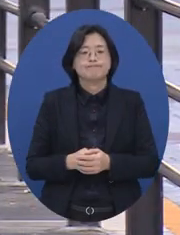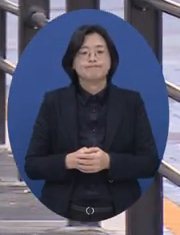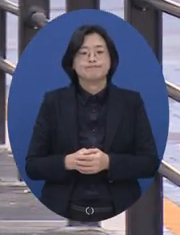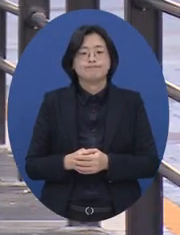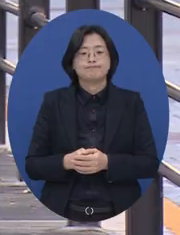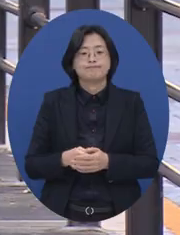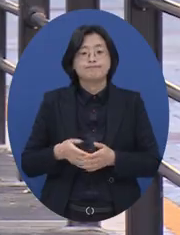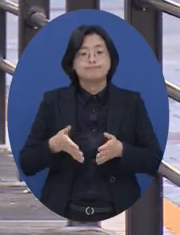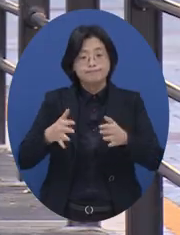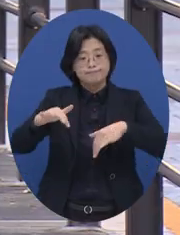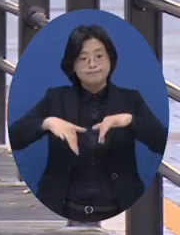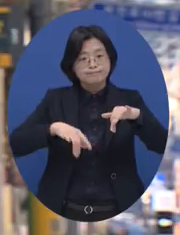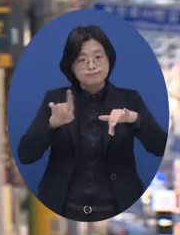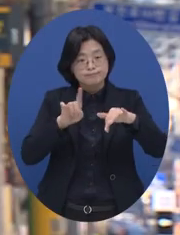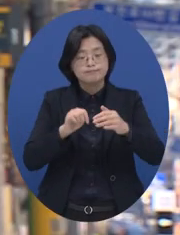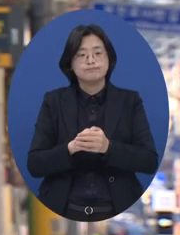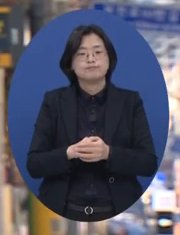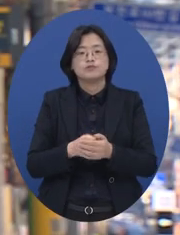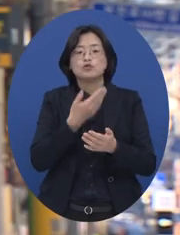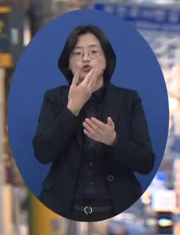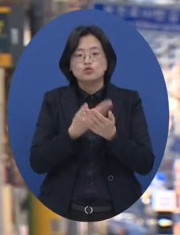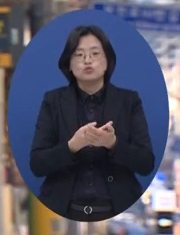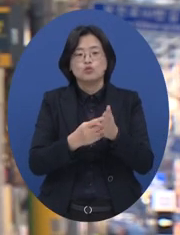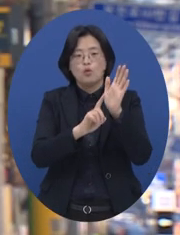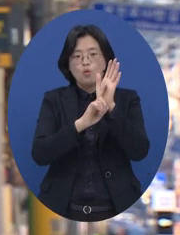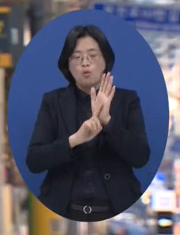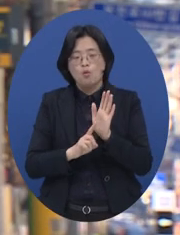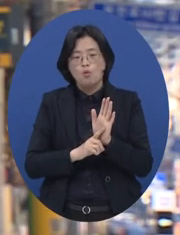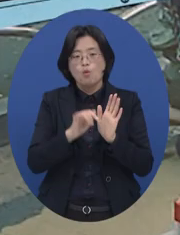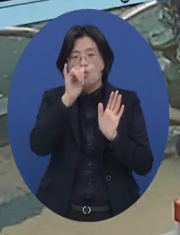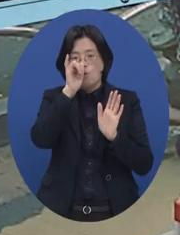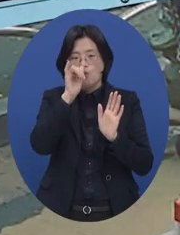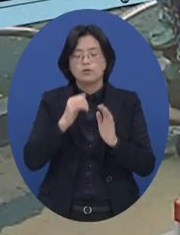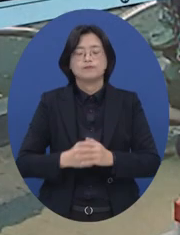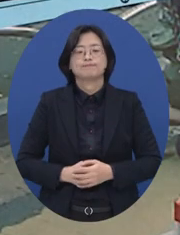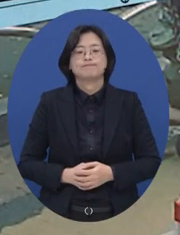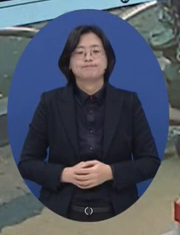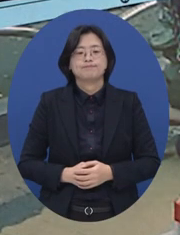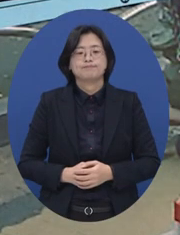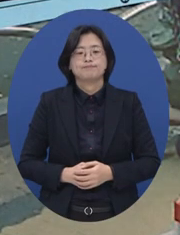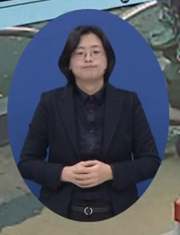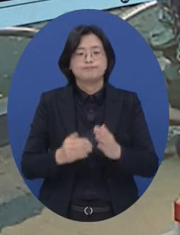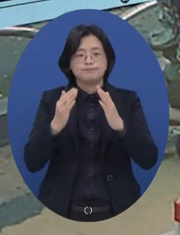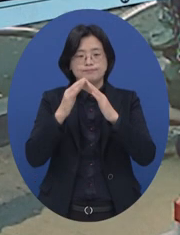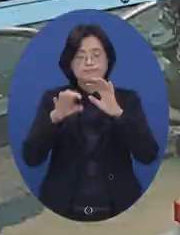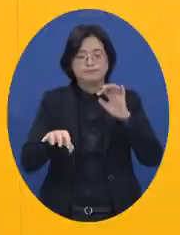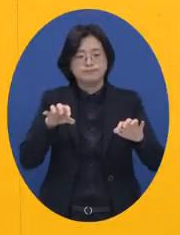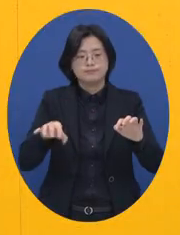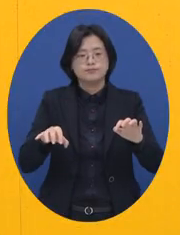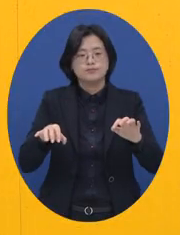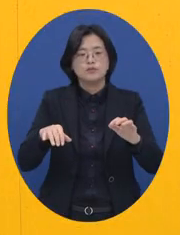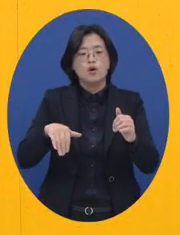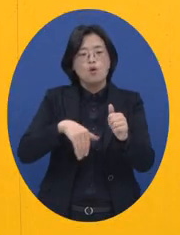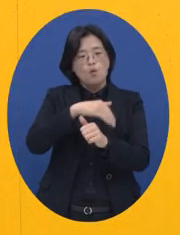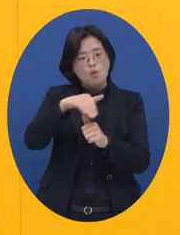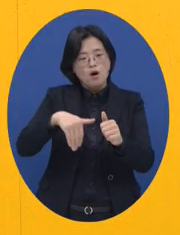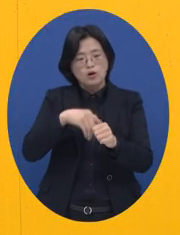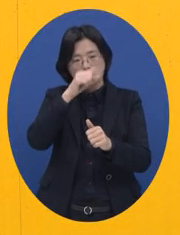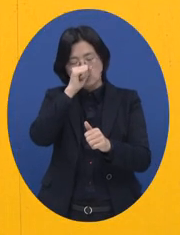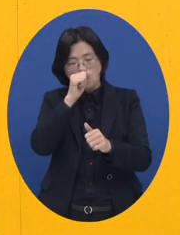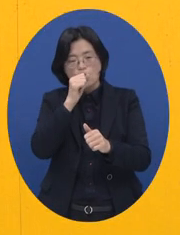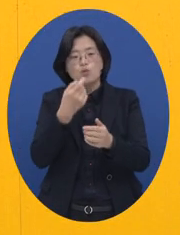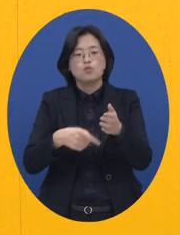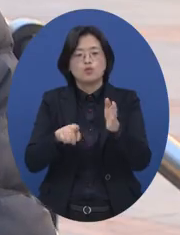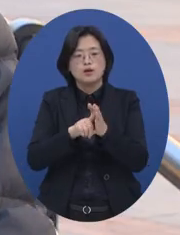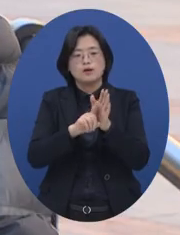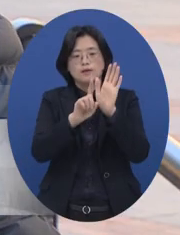거리마다 자원순환 실천의 중요성을 알리는 벽화가 눈에 띕니다. 마을 곳곳 환경을 지키기 위한 노력들이 담겨